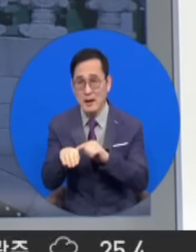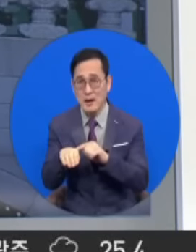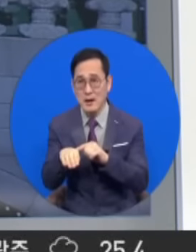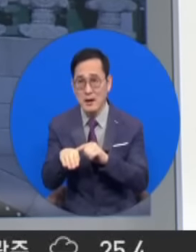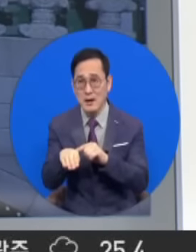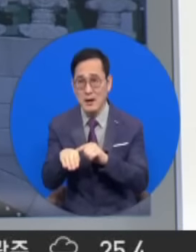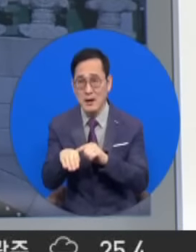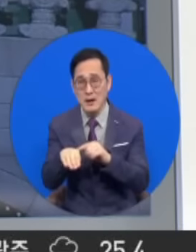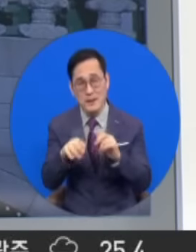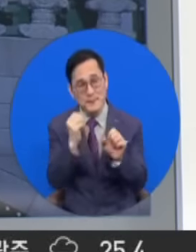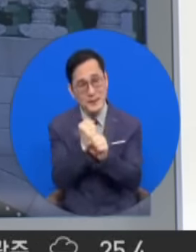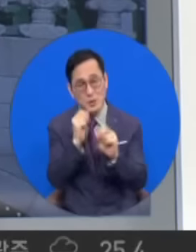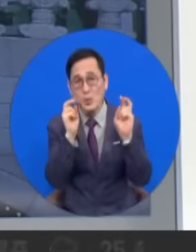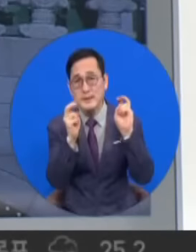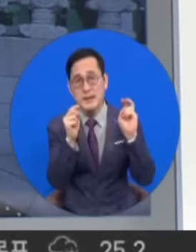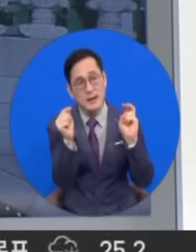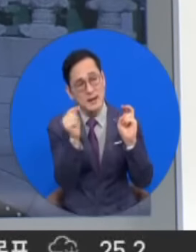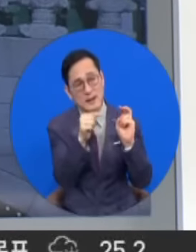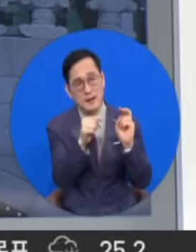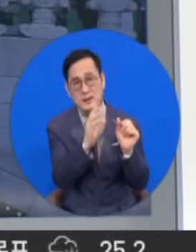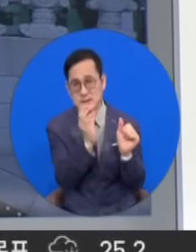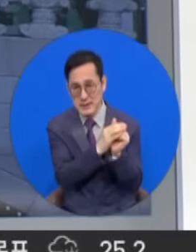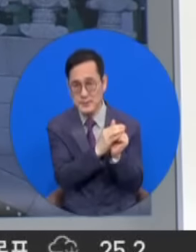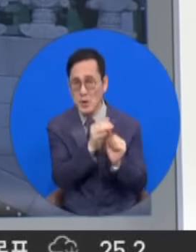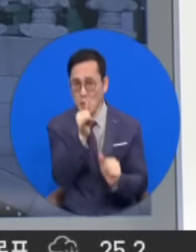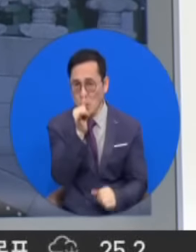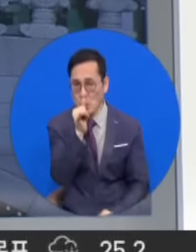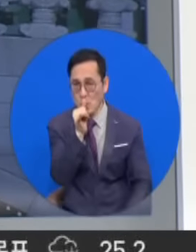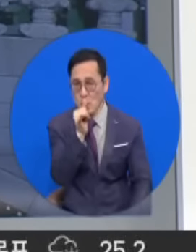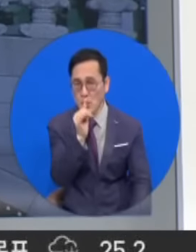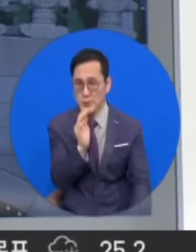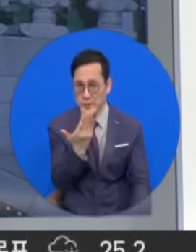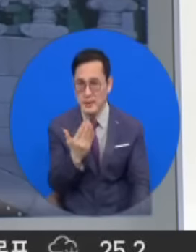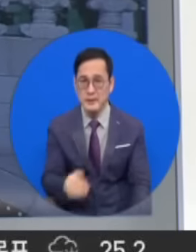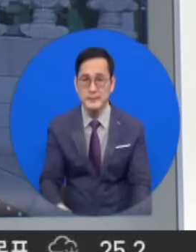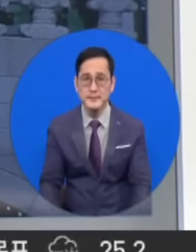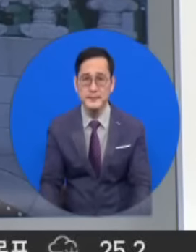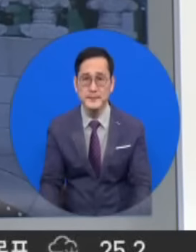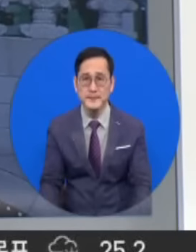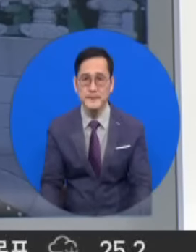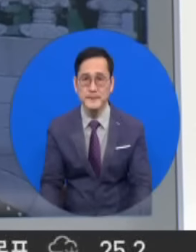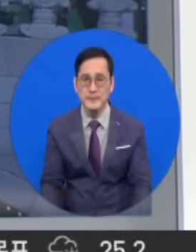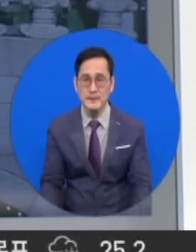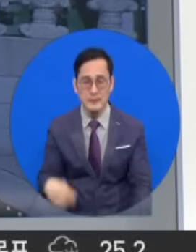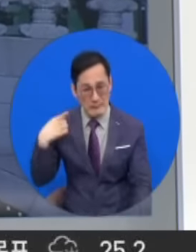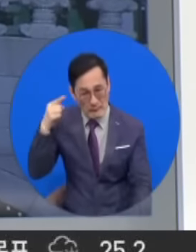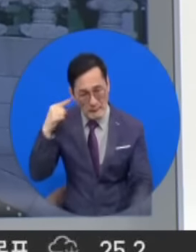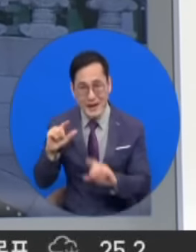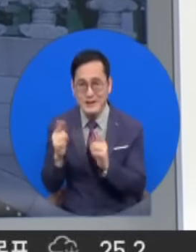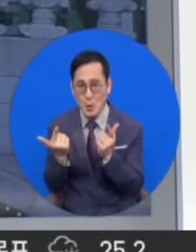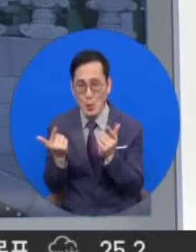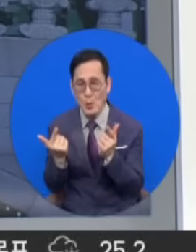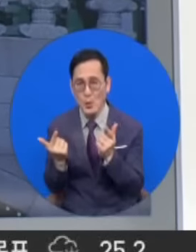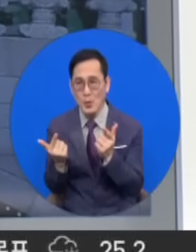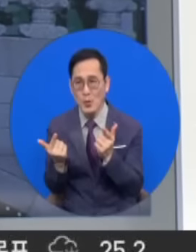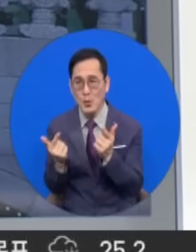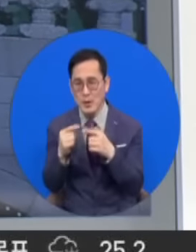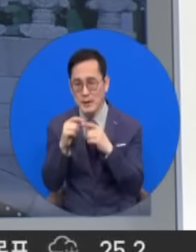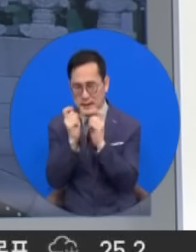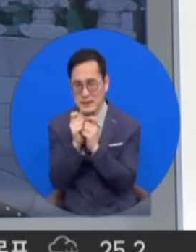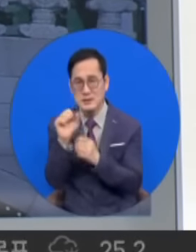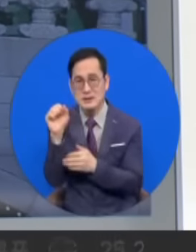자동차 제조회사 측의 책임과 원인이 있을 수도 있는 일이고 만약에 급발진이 아닌 것으로 규명됐다면